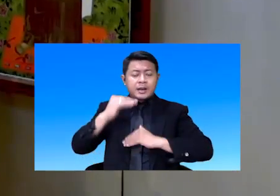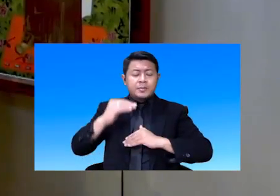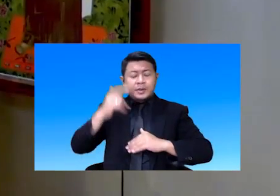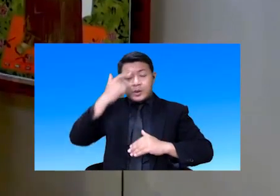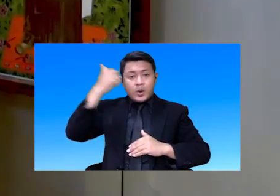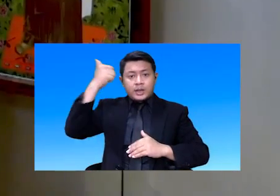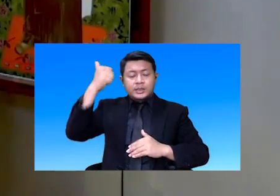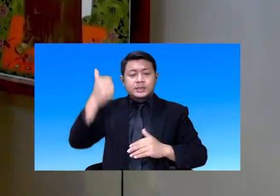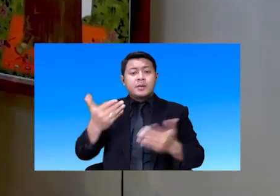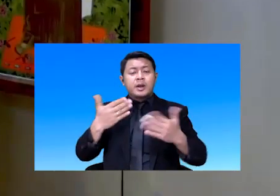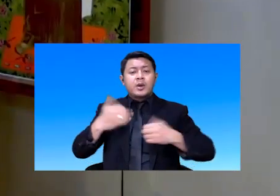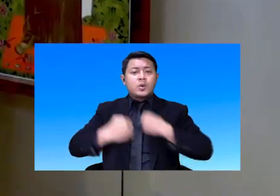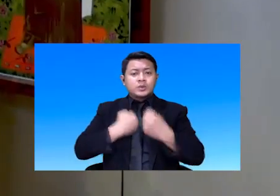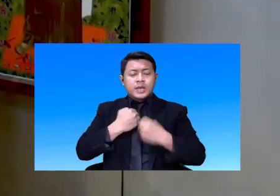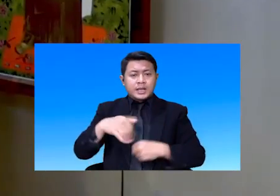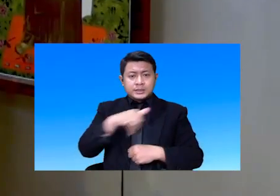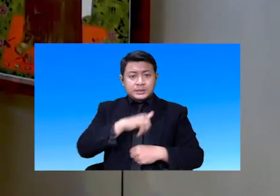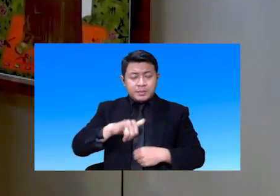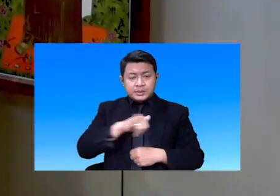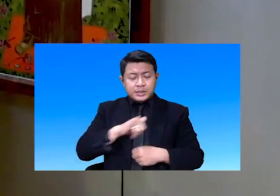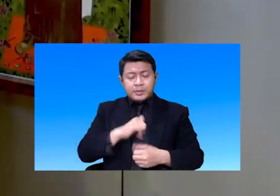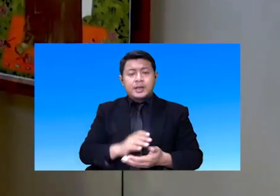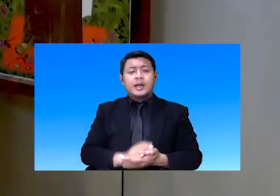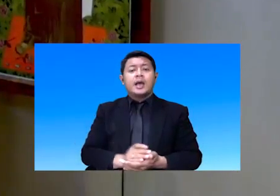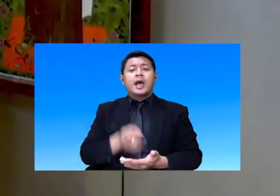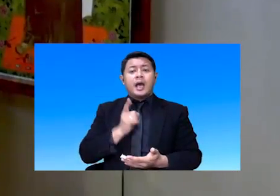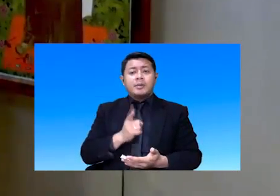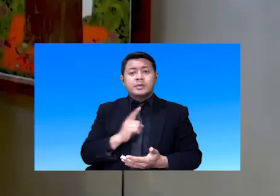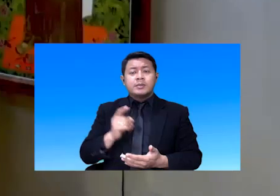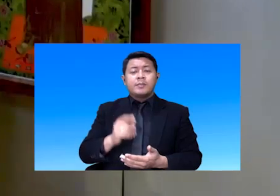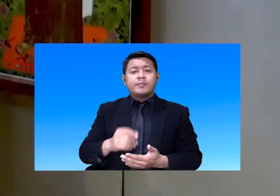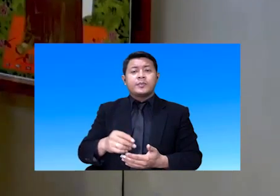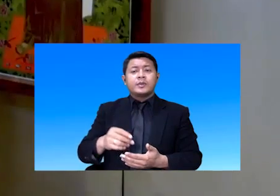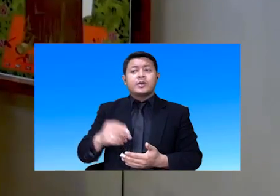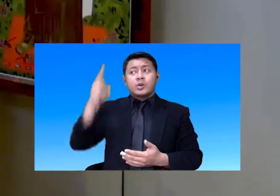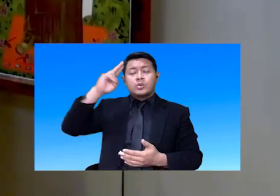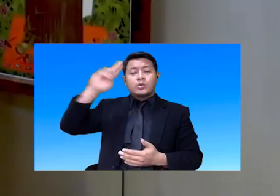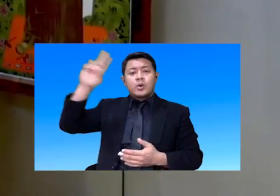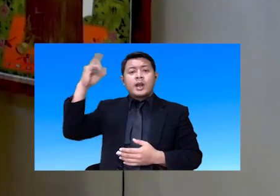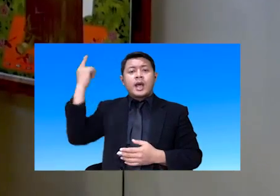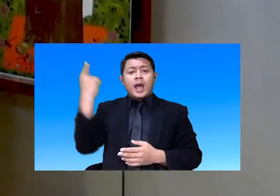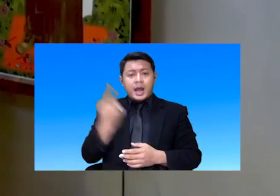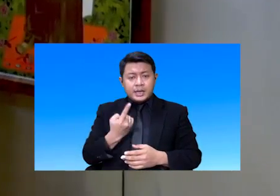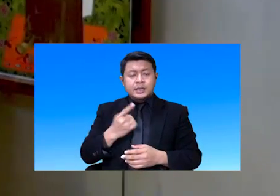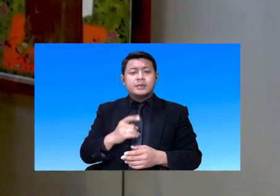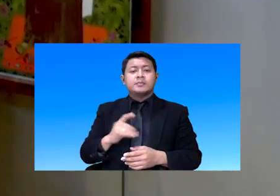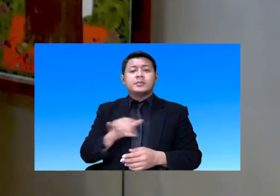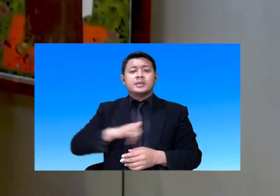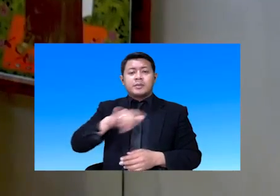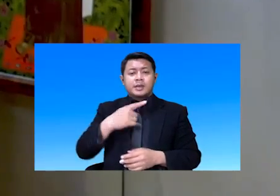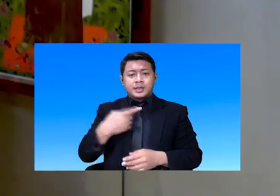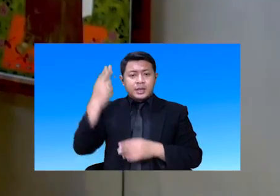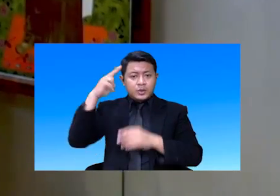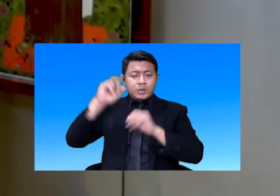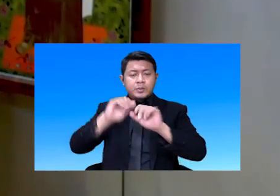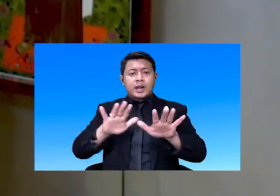menjadi berkat yang lebih berkualitas. Mari kita usahakan bersama-sama, karena di sanalah tentunya Tuhan